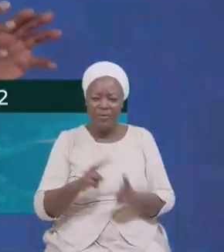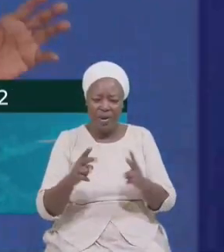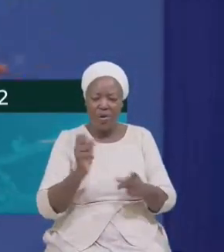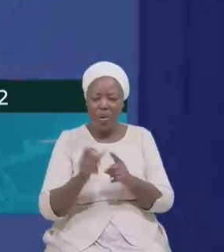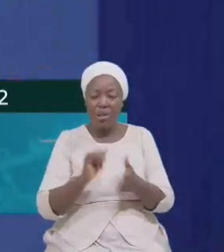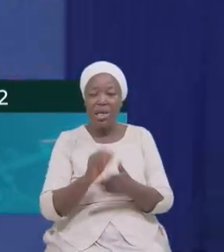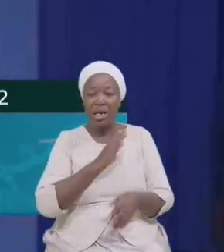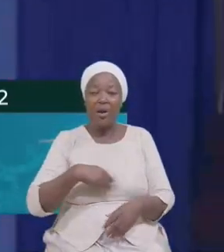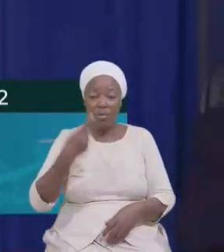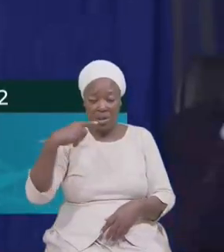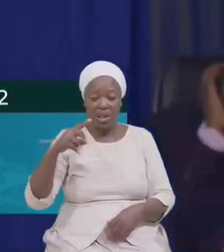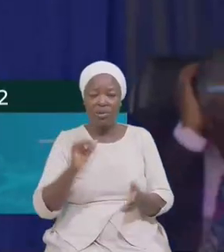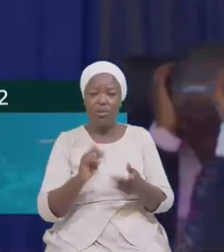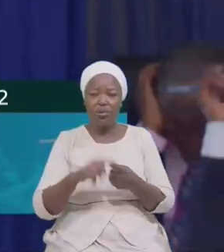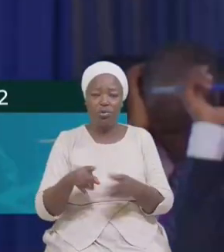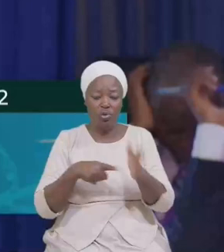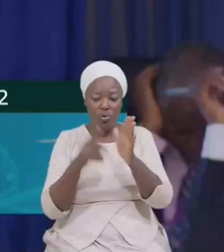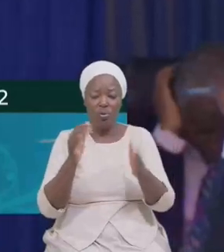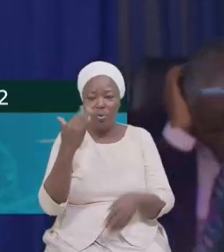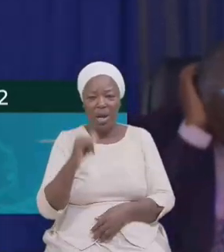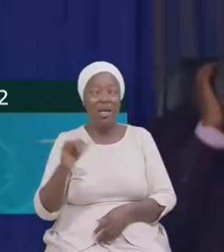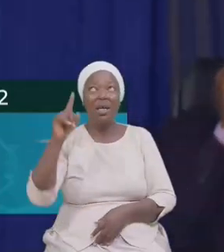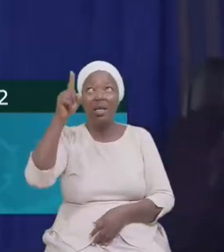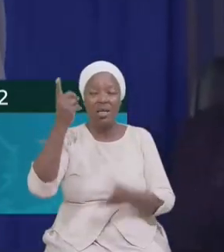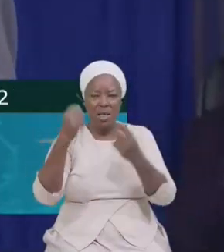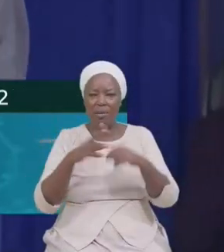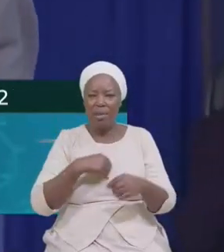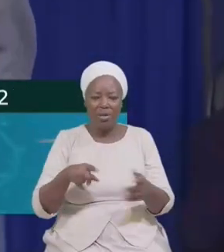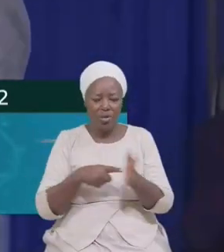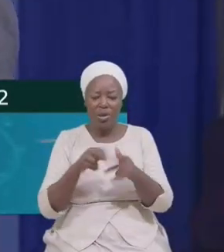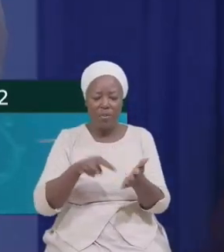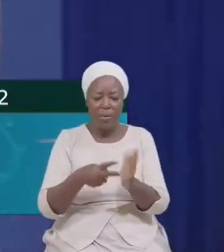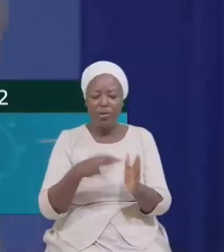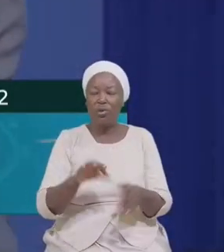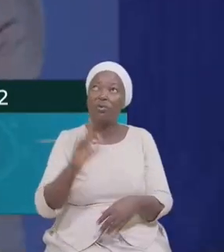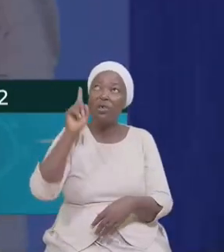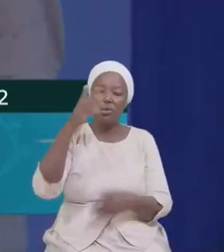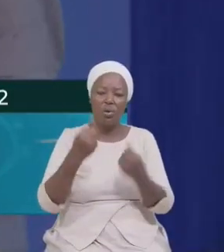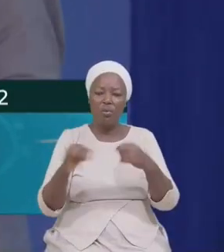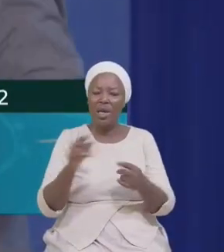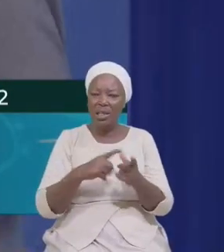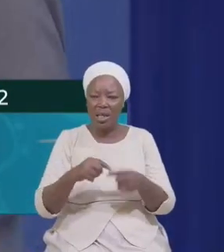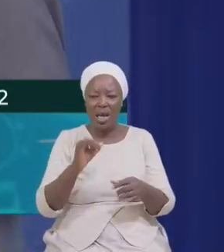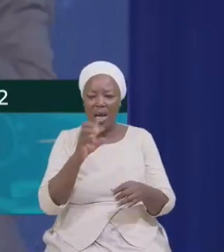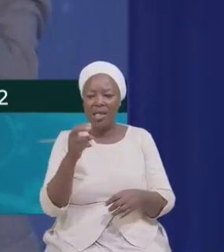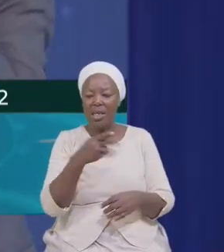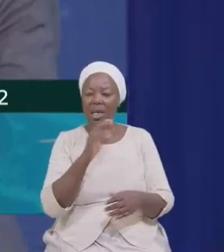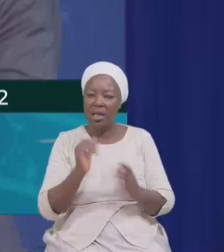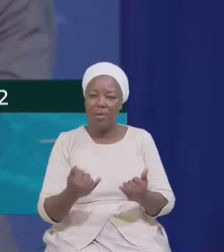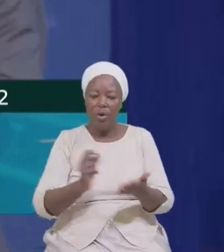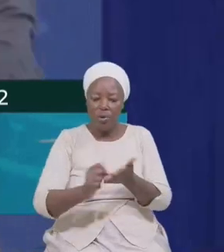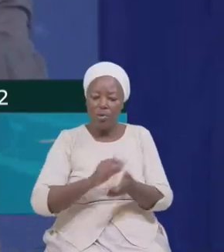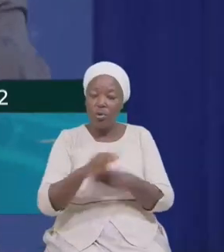Christ a, pour montrer pourquoi il est venu, l'objectif de sa venue, Ésaïe écrit